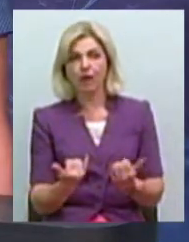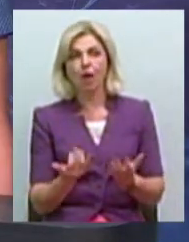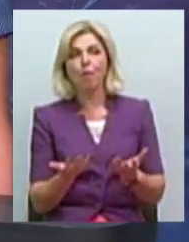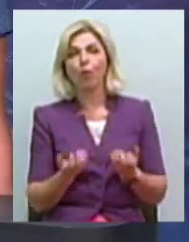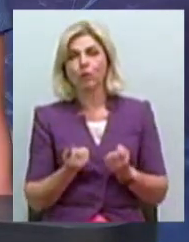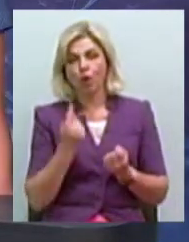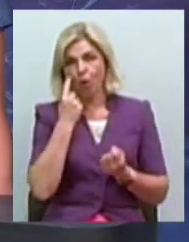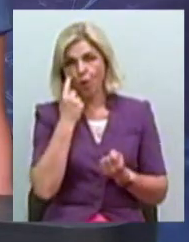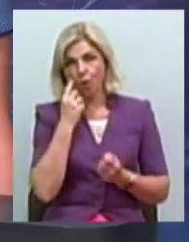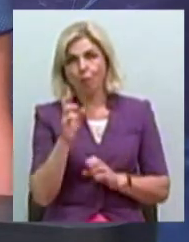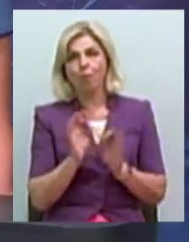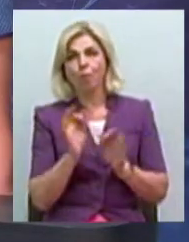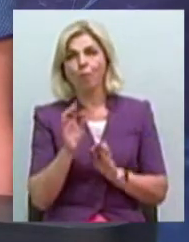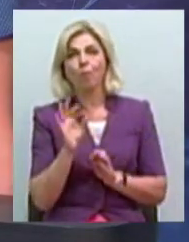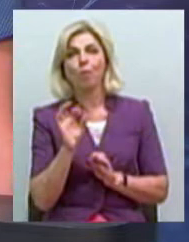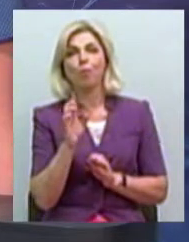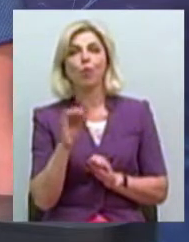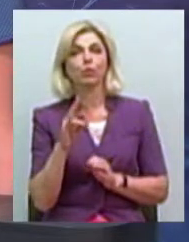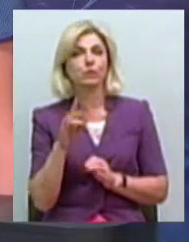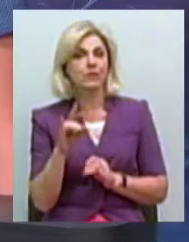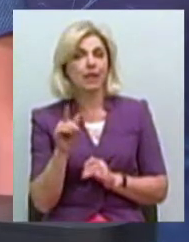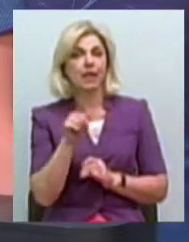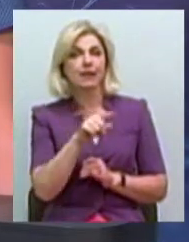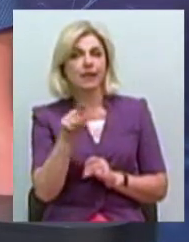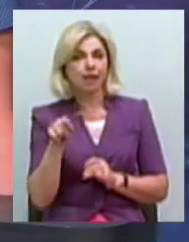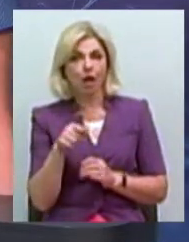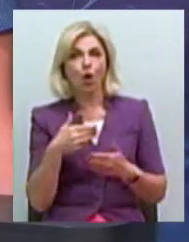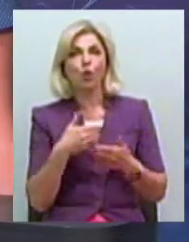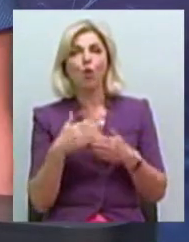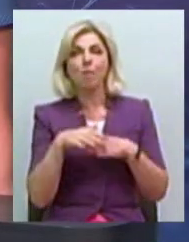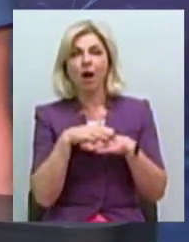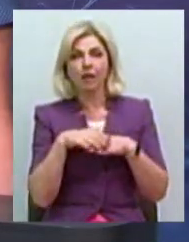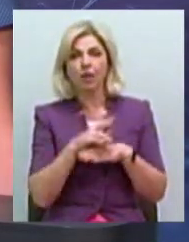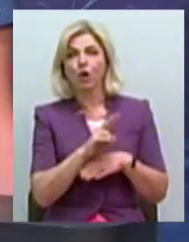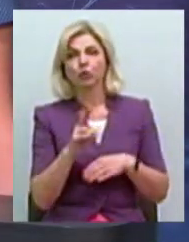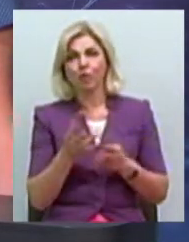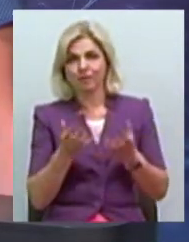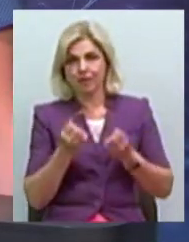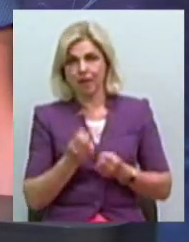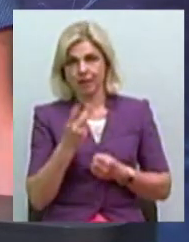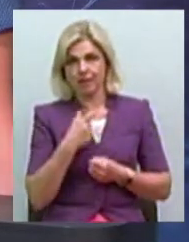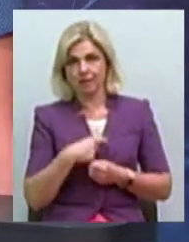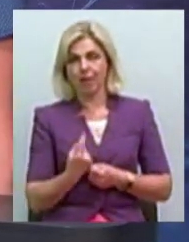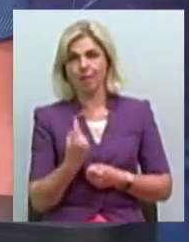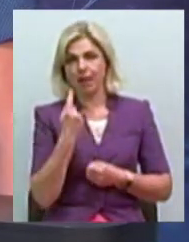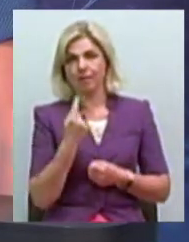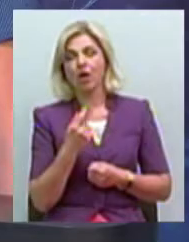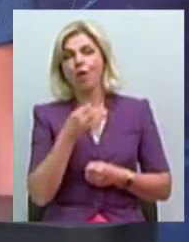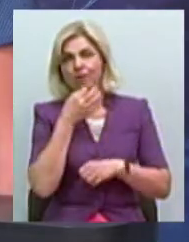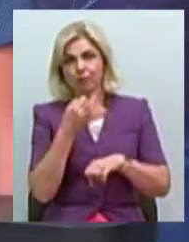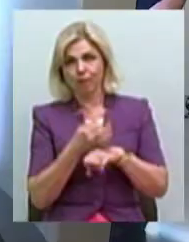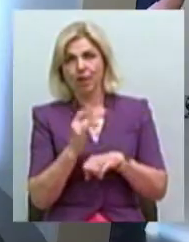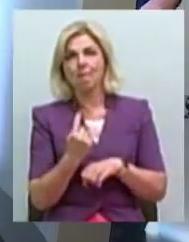отримують бонуси певні ті громади, які взяли на себе відповідальність і перші провели об'єднання в громадах.